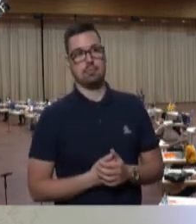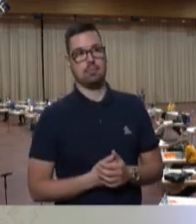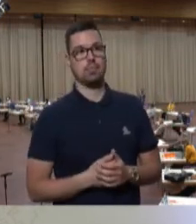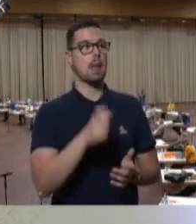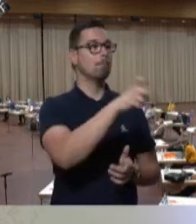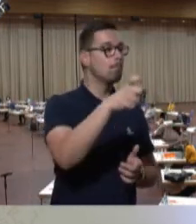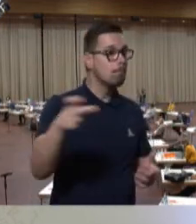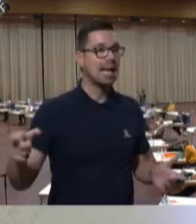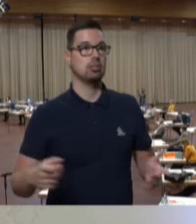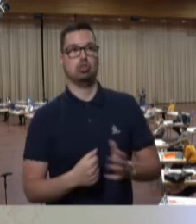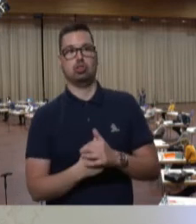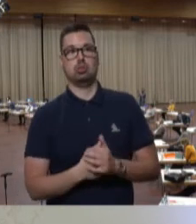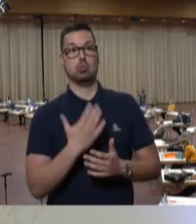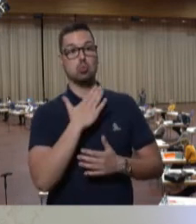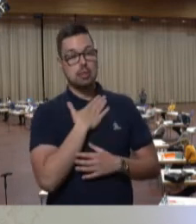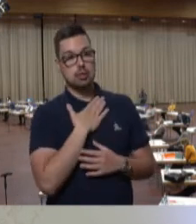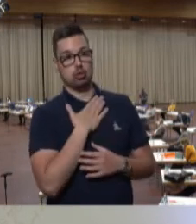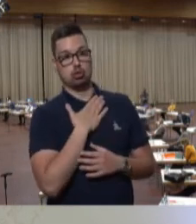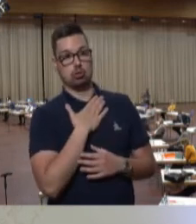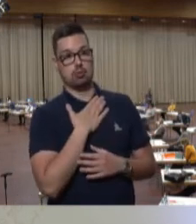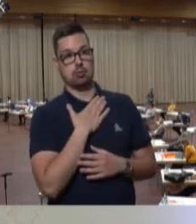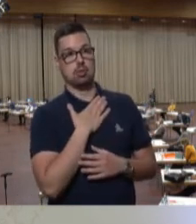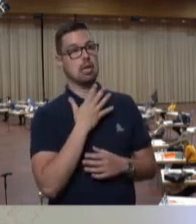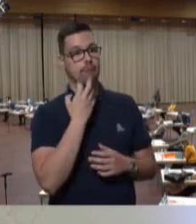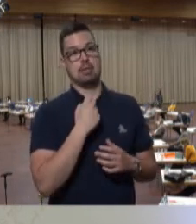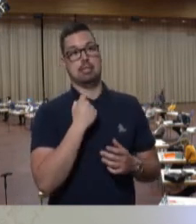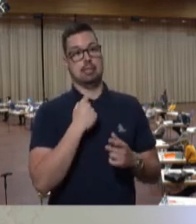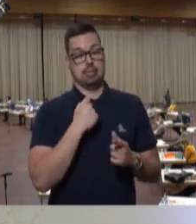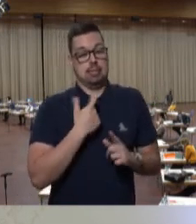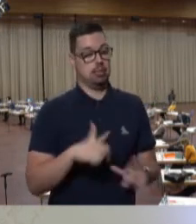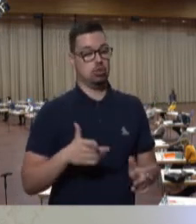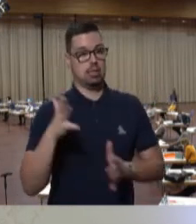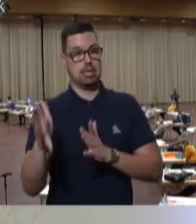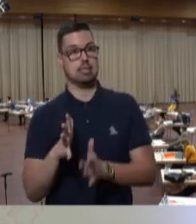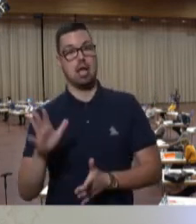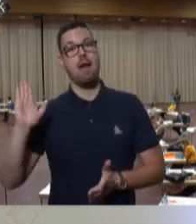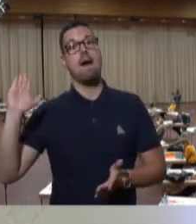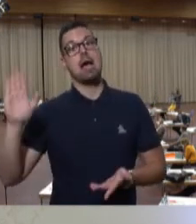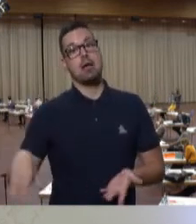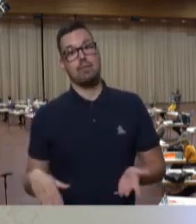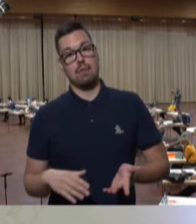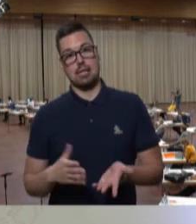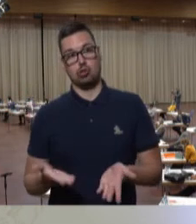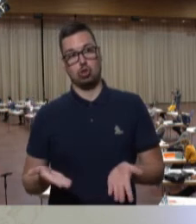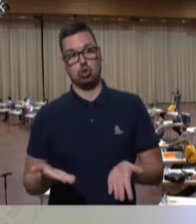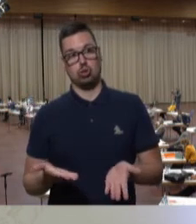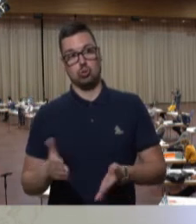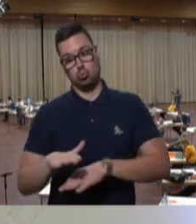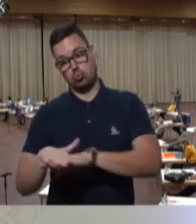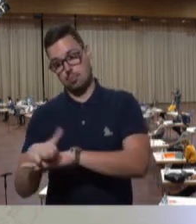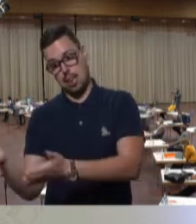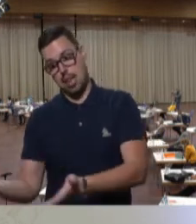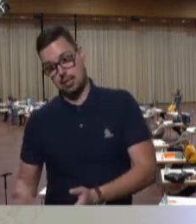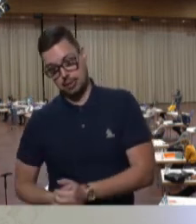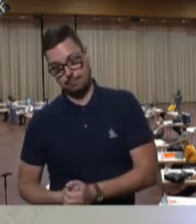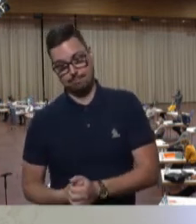stehen Menschen. Und ich will Ihnen nicht irgendwann sagen, dass Sie auf der falschen Seite der Geschichte gestanden haben. Ich will,